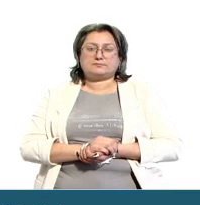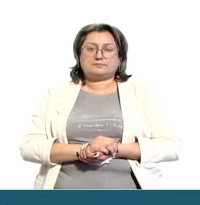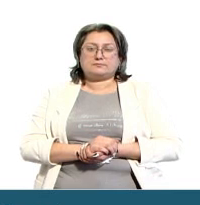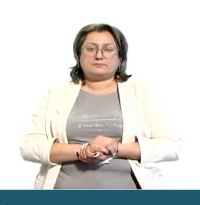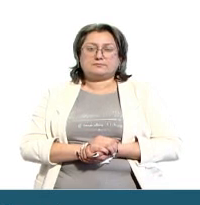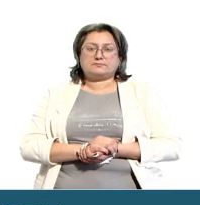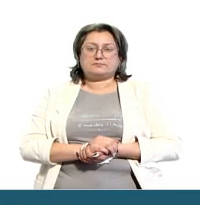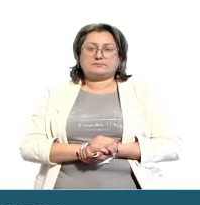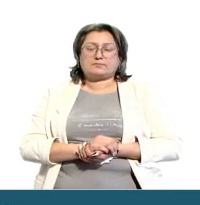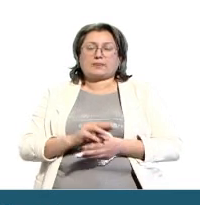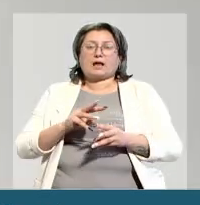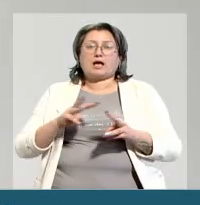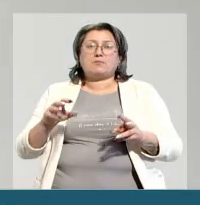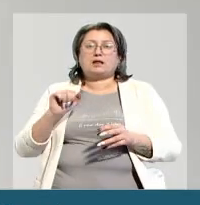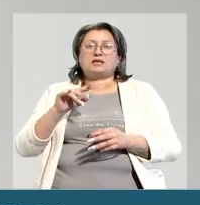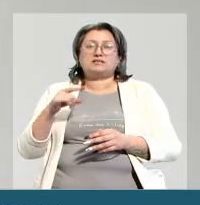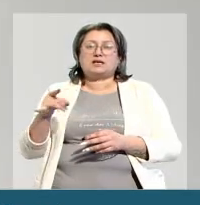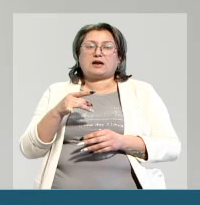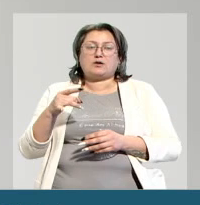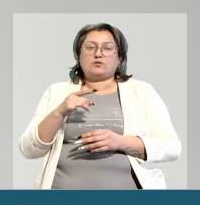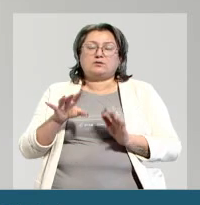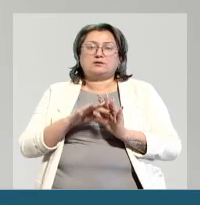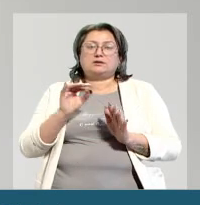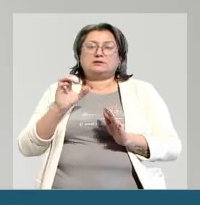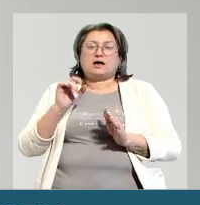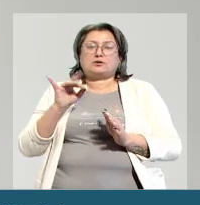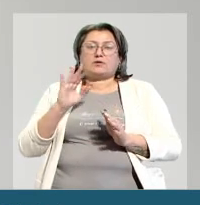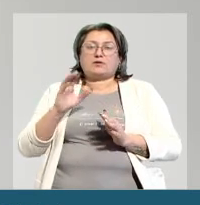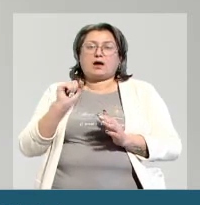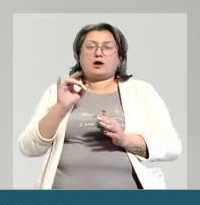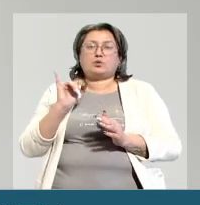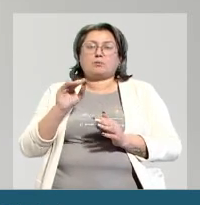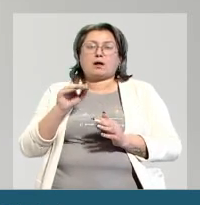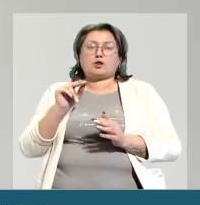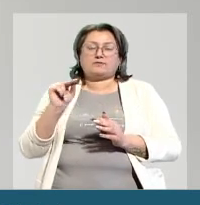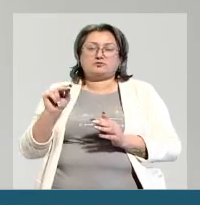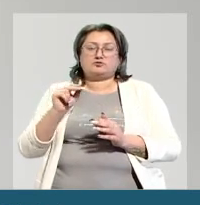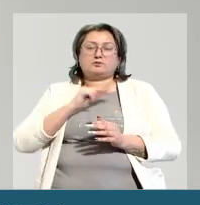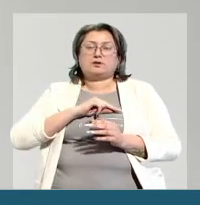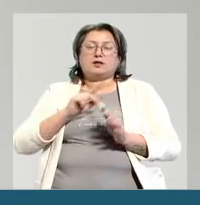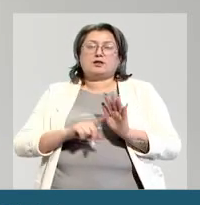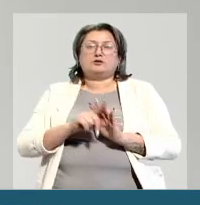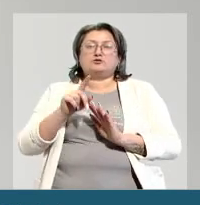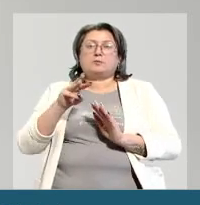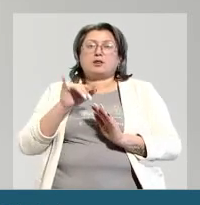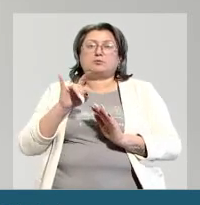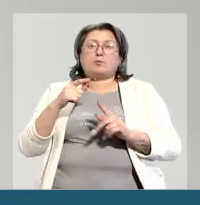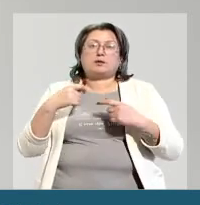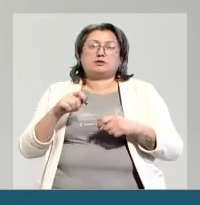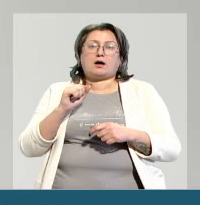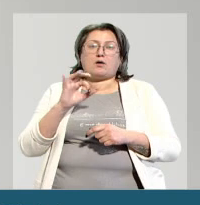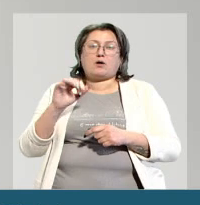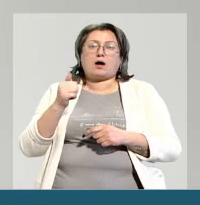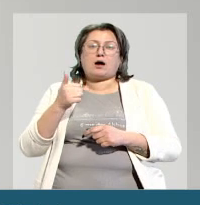атқарған. Алтынсарин ауданының әкімі болып Сартов Арнур Маратұлы сайланды. Еңбек жолын Ақмола облысы